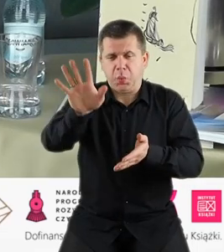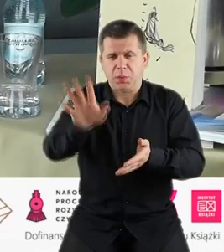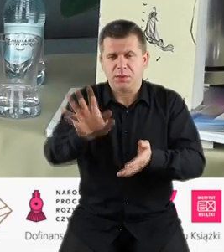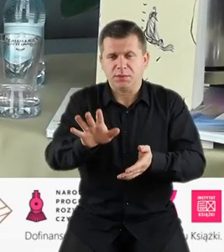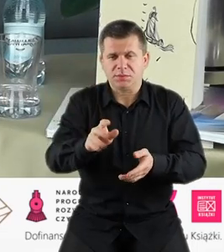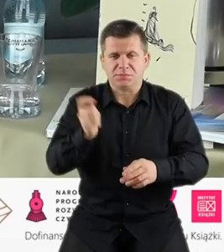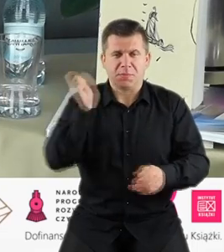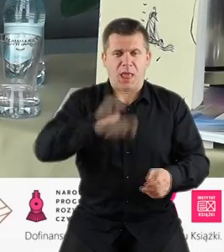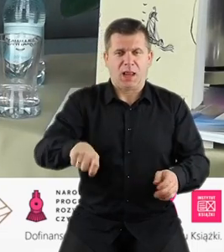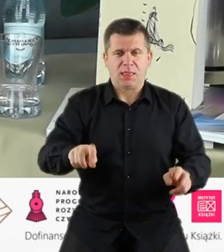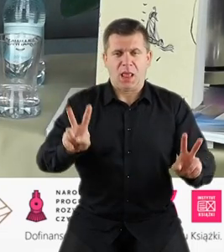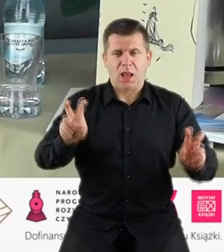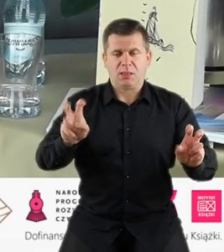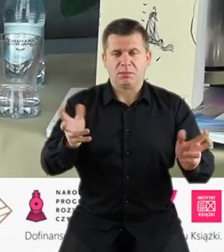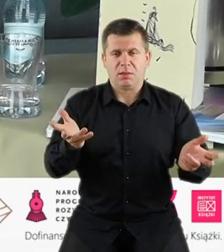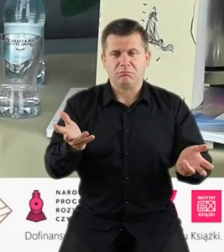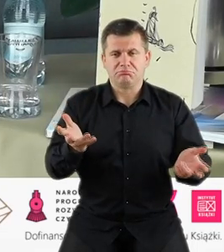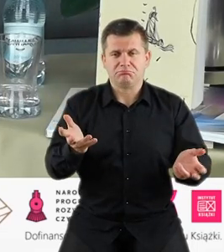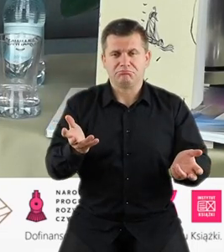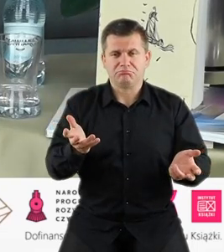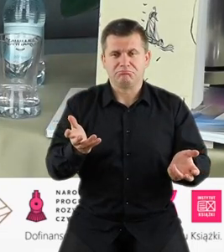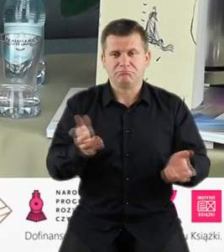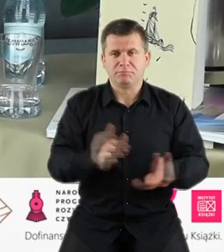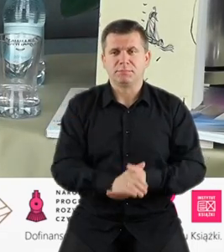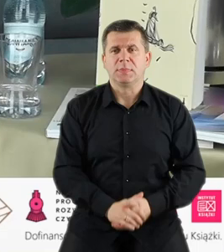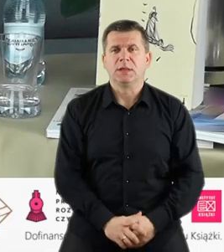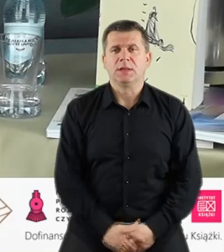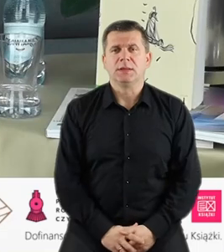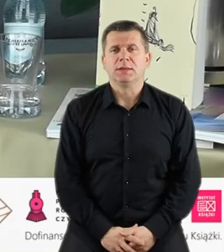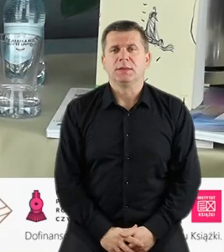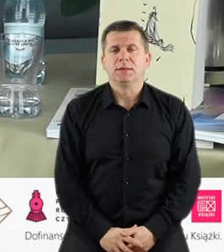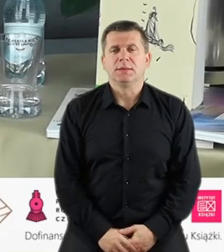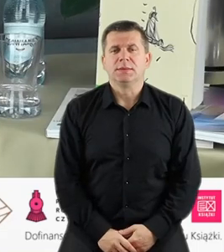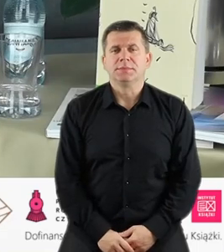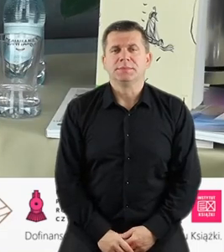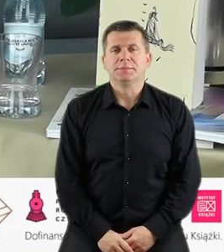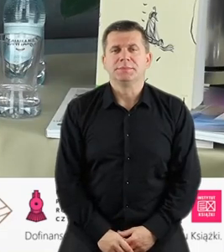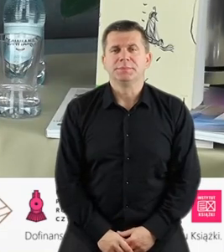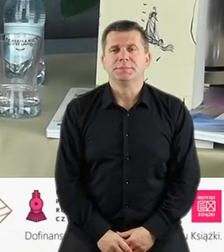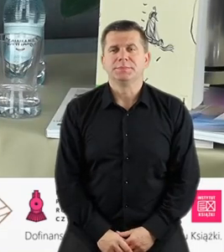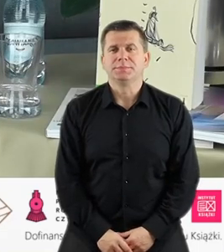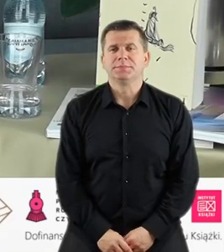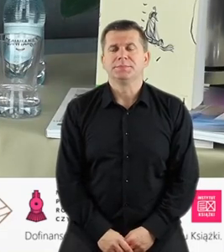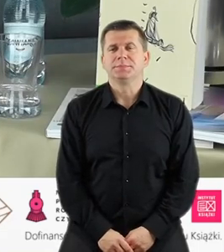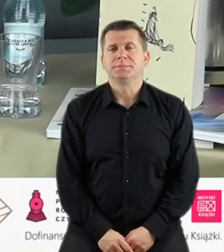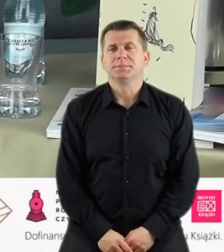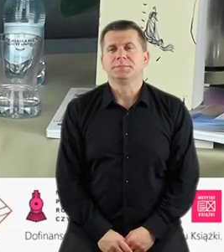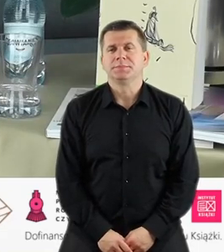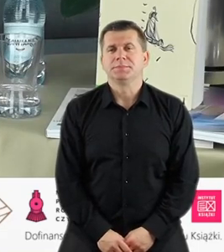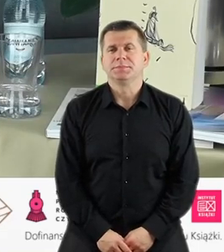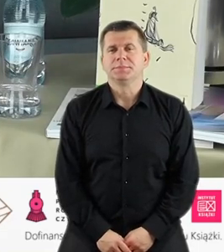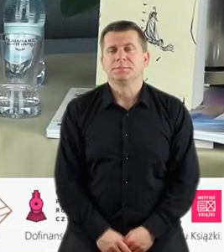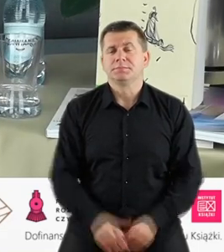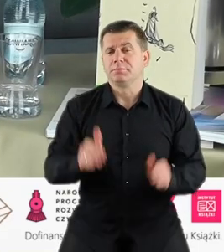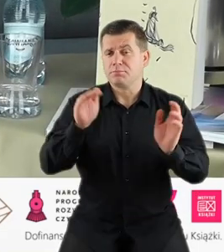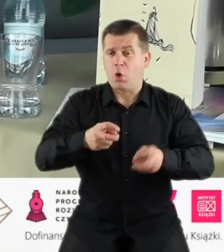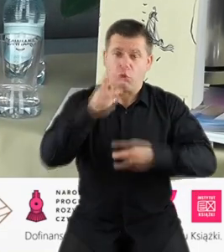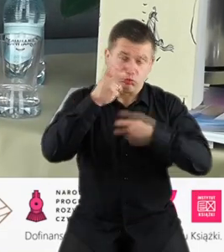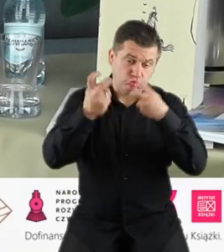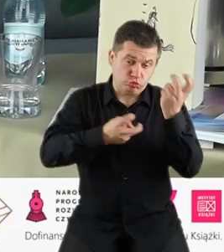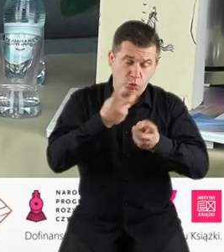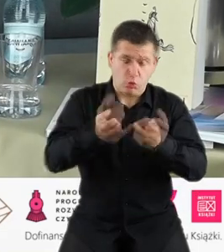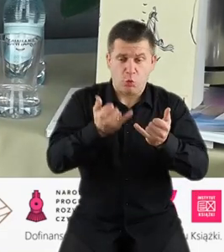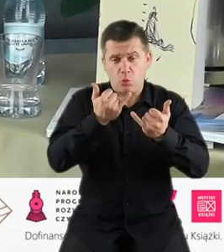śmiertelnie. Wtedy rozbił się ten dzban. Przez niego. Dokładnie. No więc jakby można sobie tutaj tak szukać